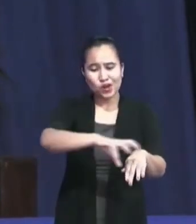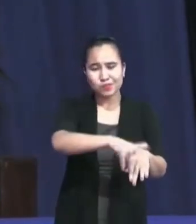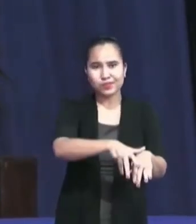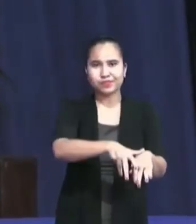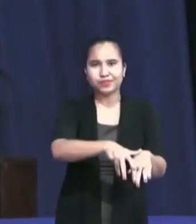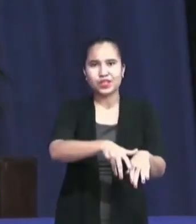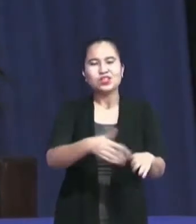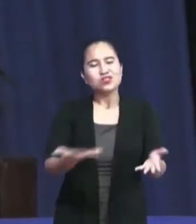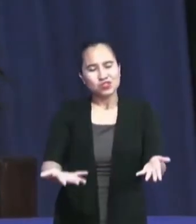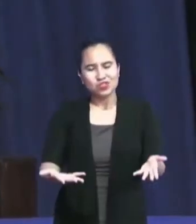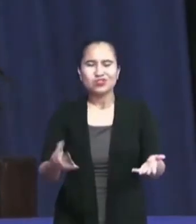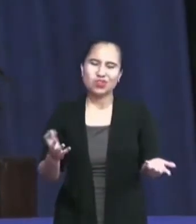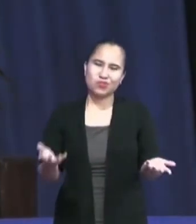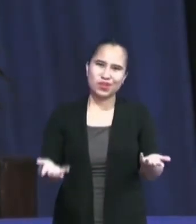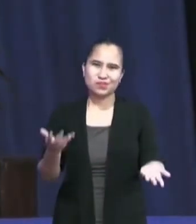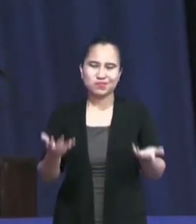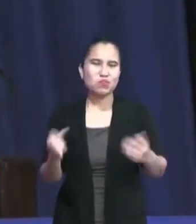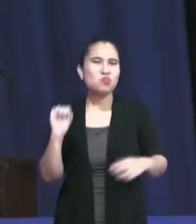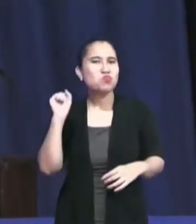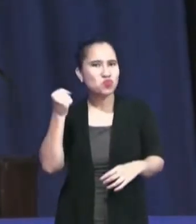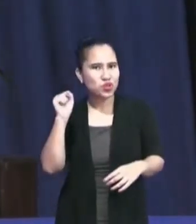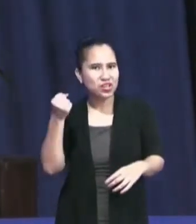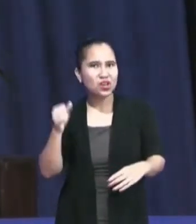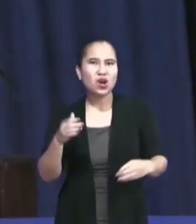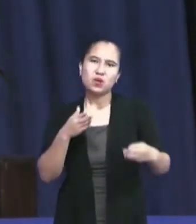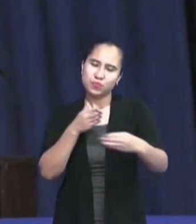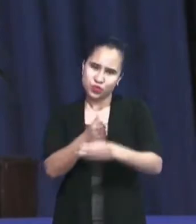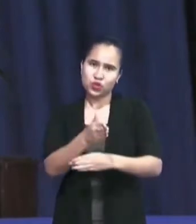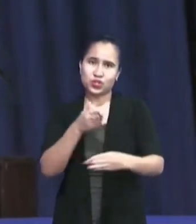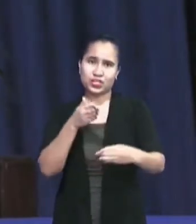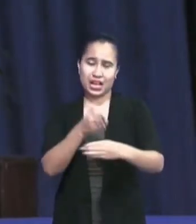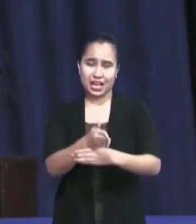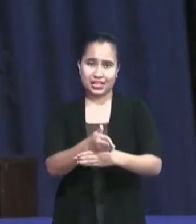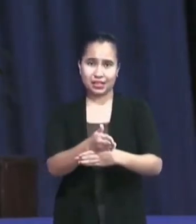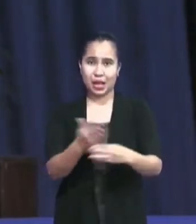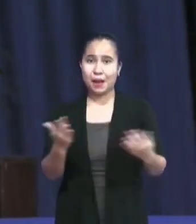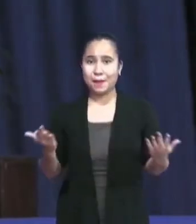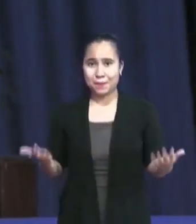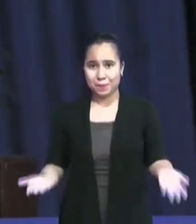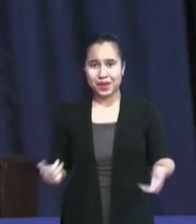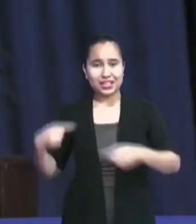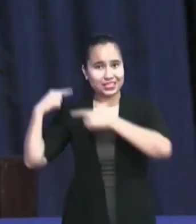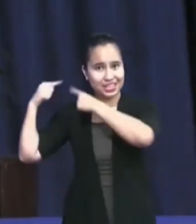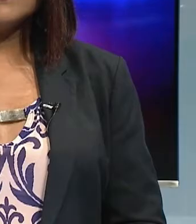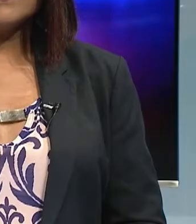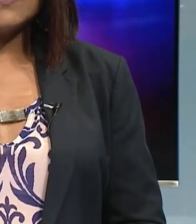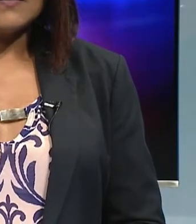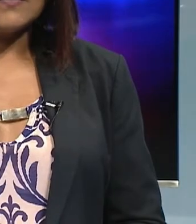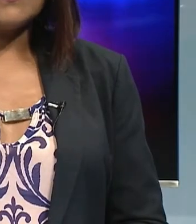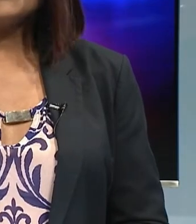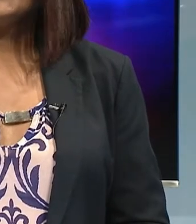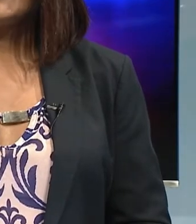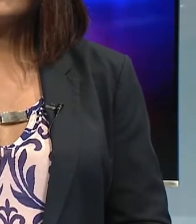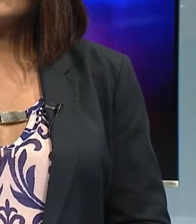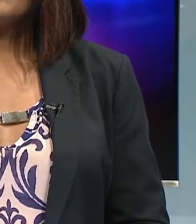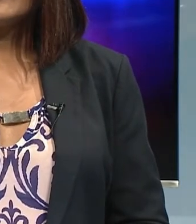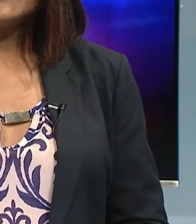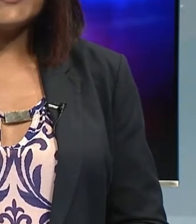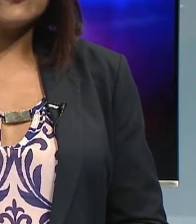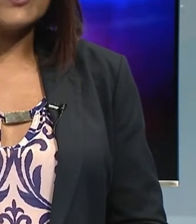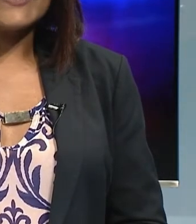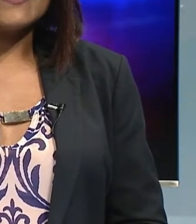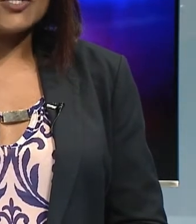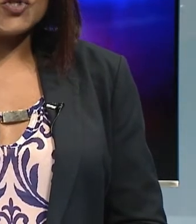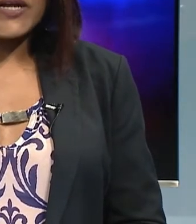een enorme uitdaging om continu bezig te zijn. Maar het traditioneel gezag is daar met ons. De onderdirecteur